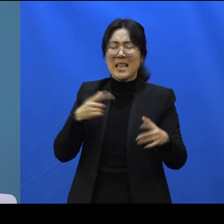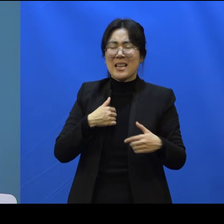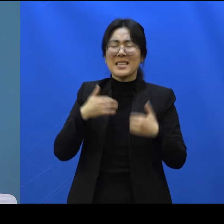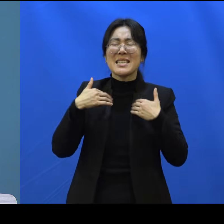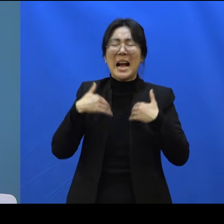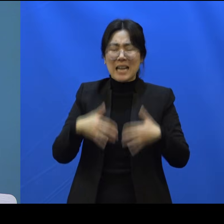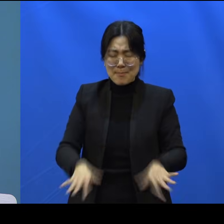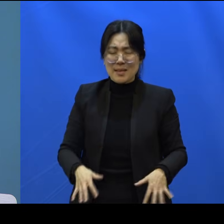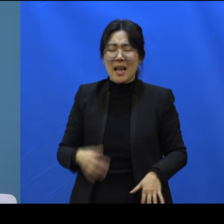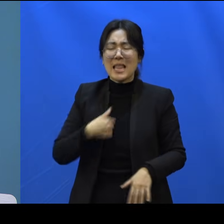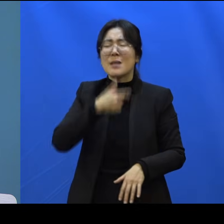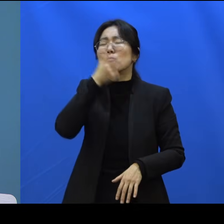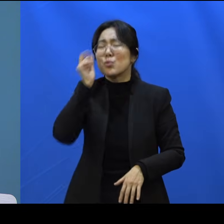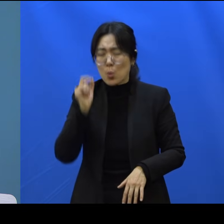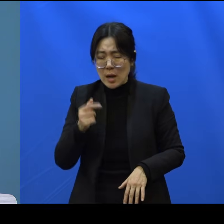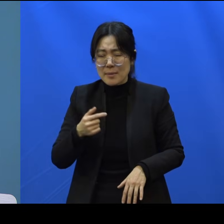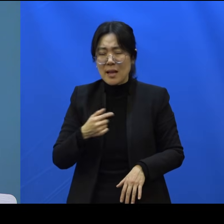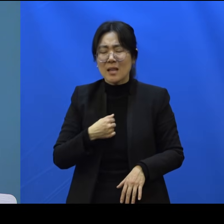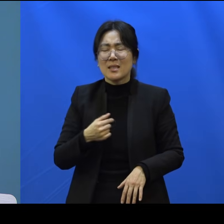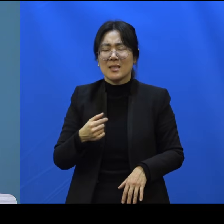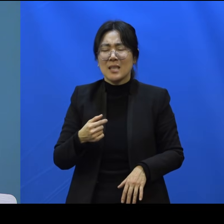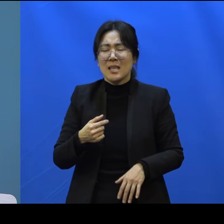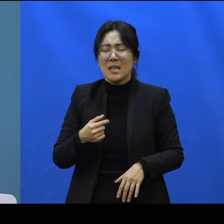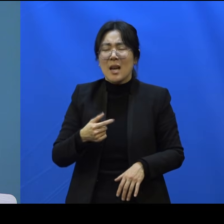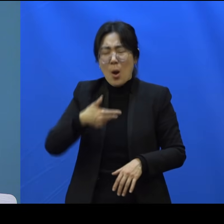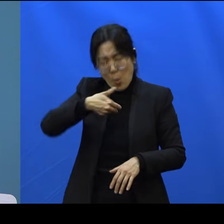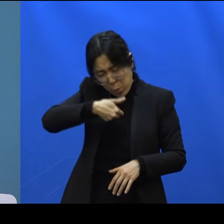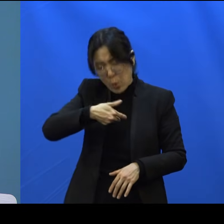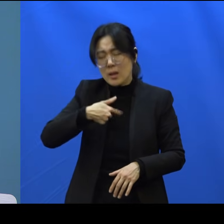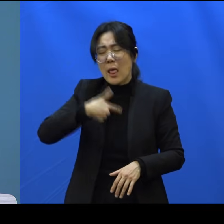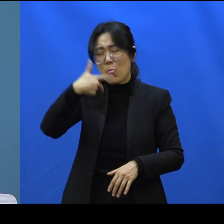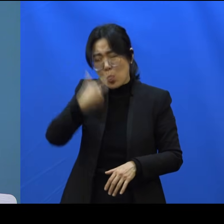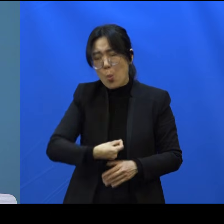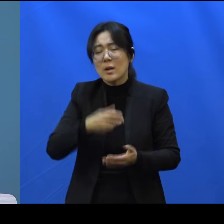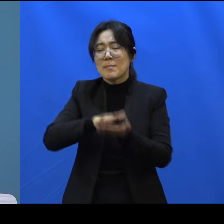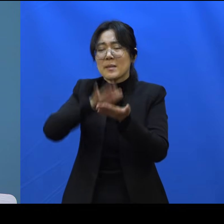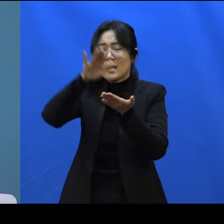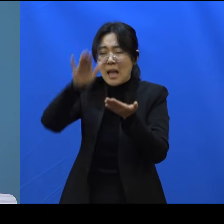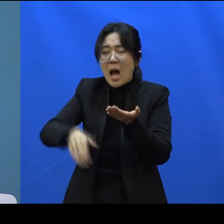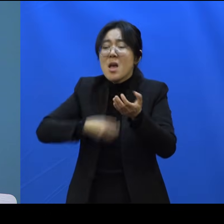내가 약함을 인정할수록 하나님에 대한 의존이 더 커져가는 겁니다.